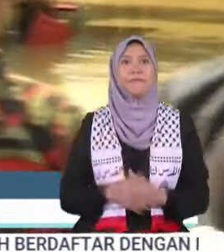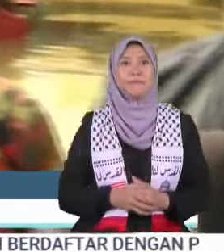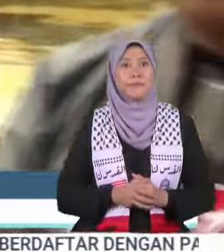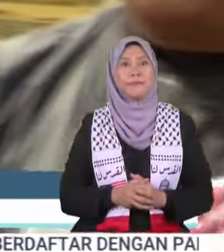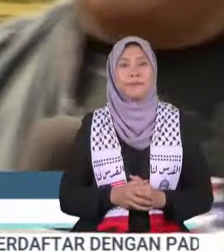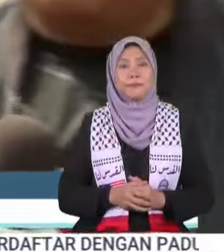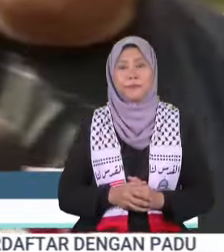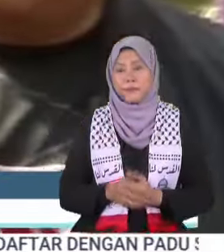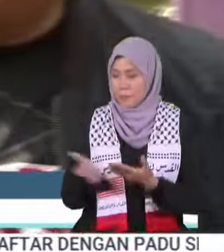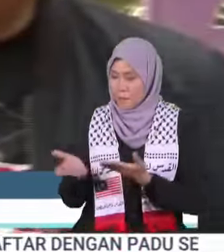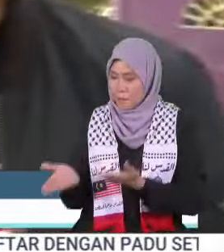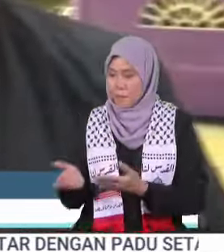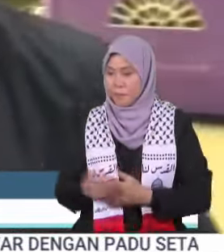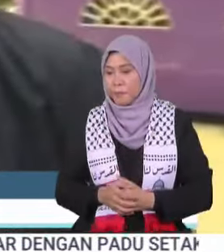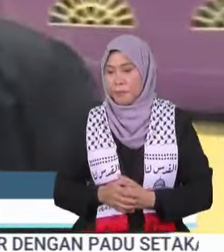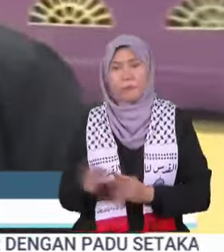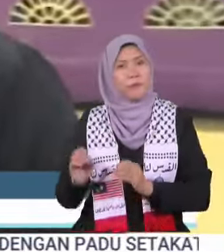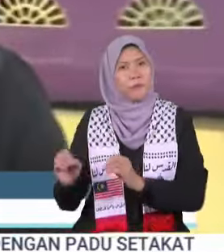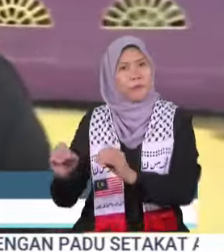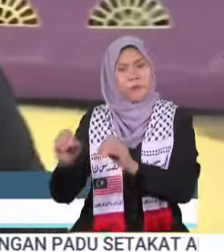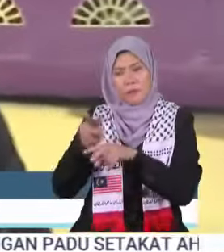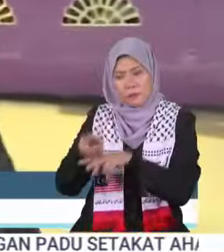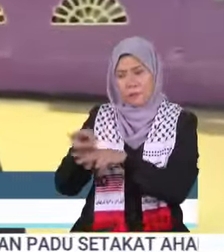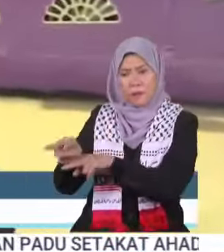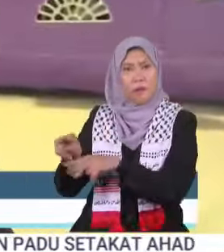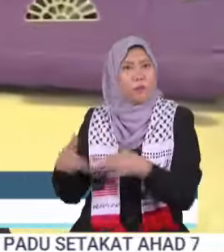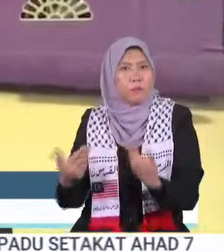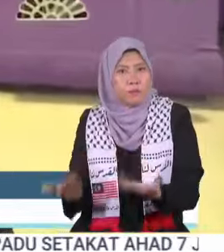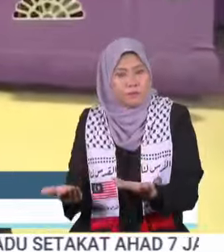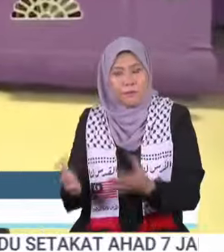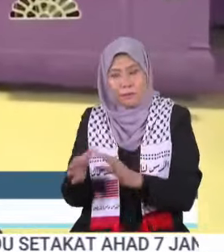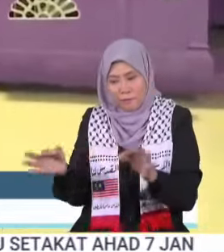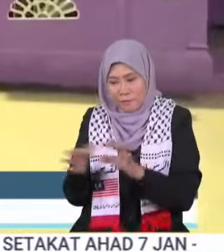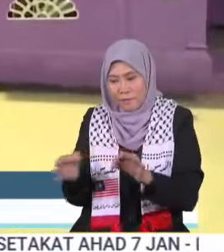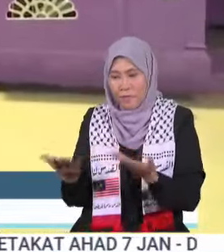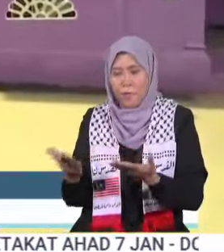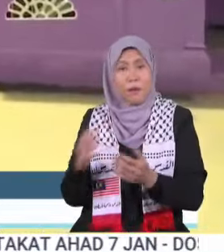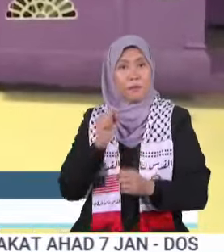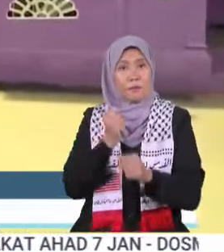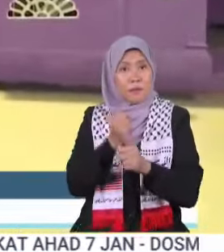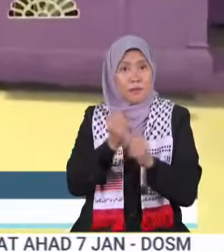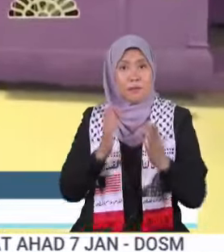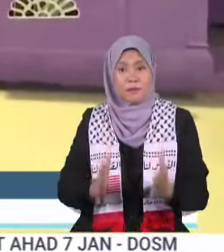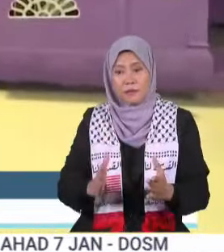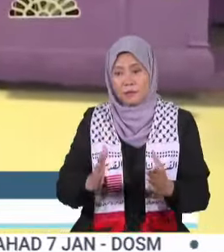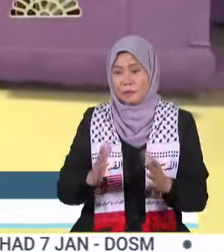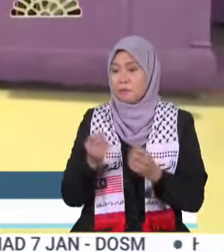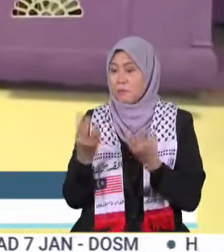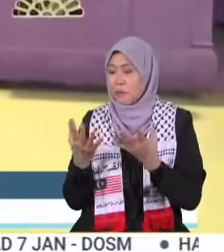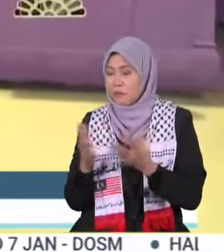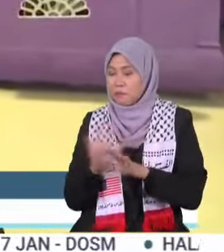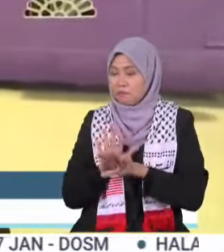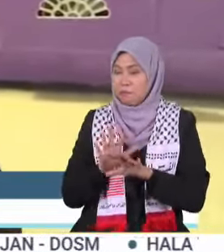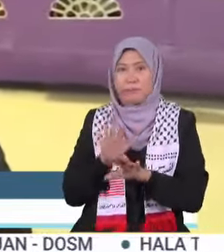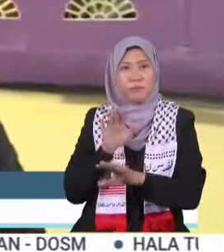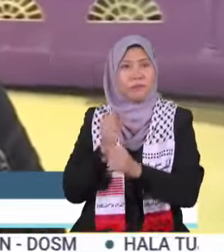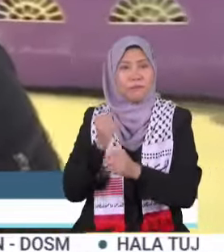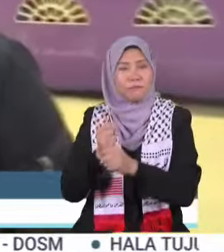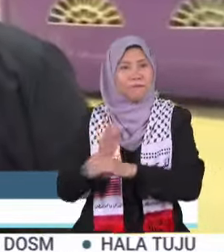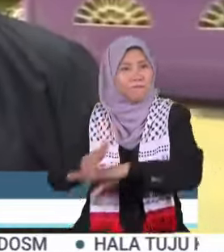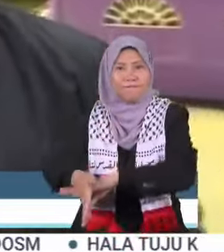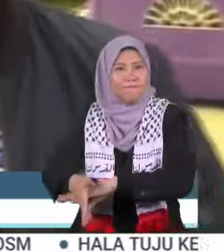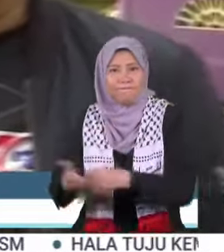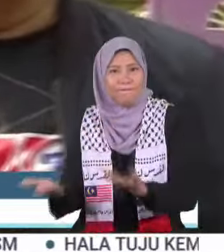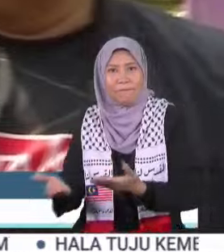okey Tuan mungkin dari segi operasi pemantauan mungkin boleh ceritakan dari segi kekuatan anggota dan jentera yang boleh digerakkan bila-bila masa